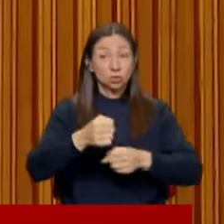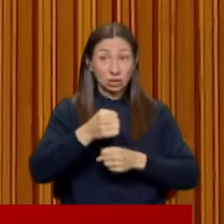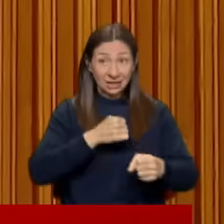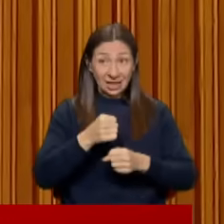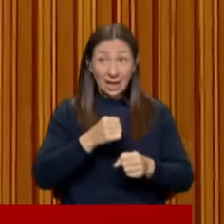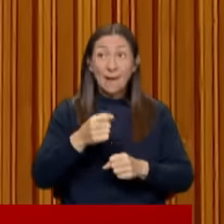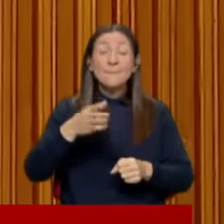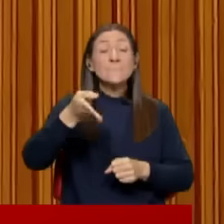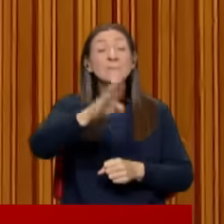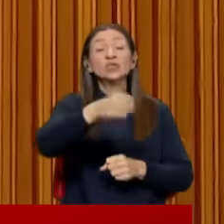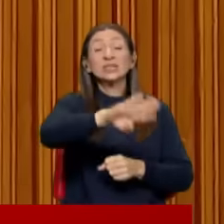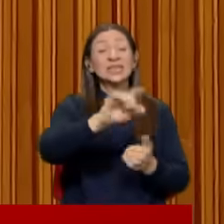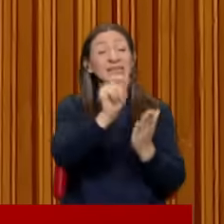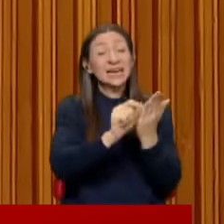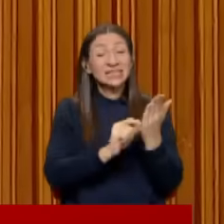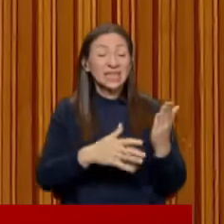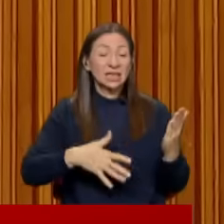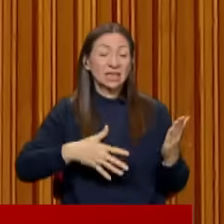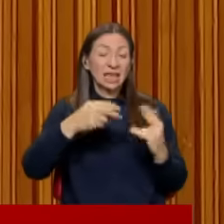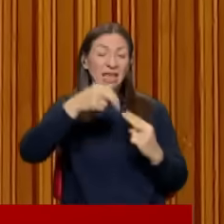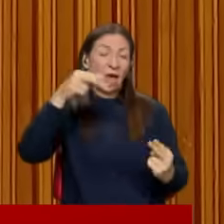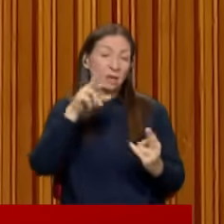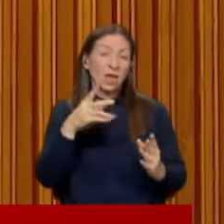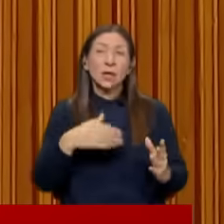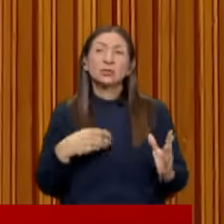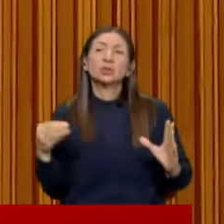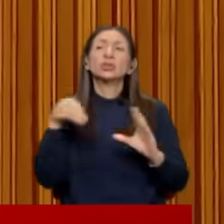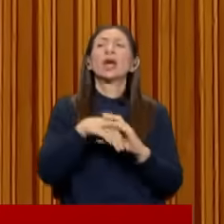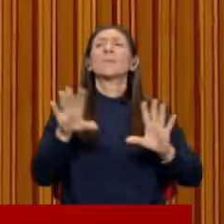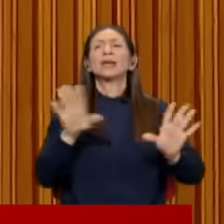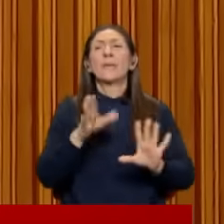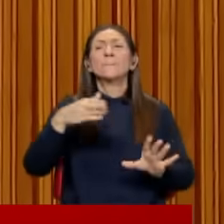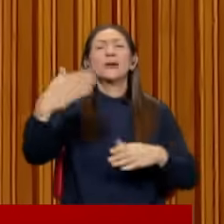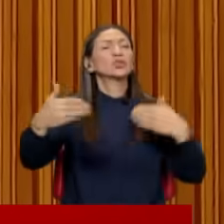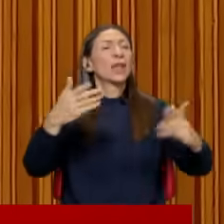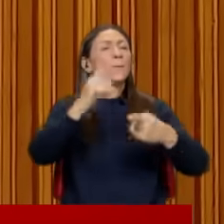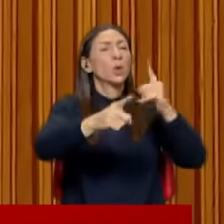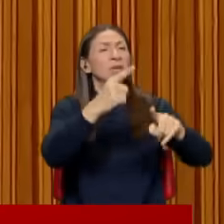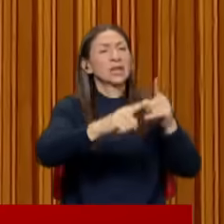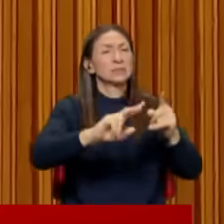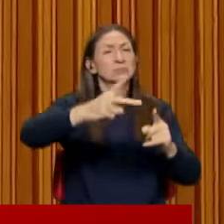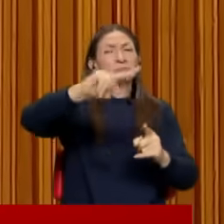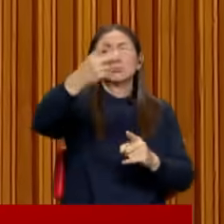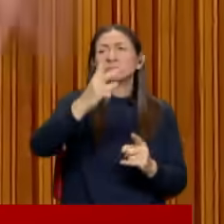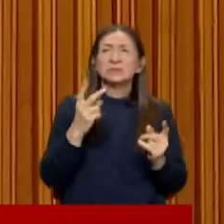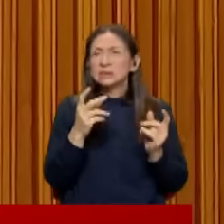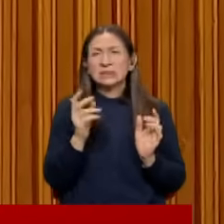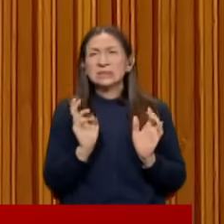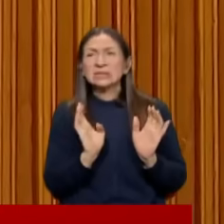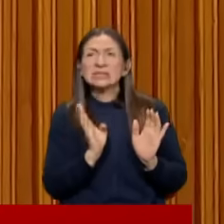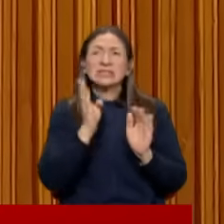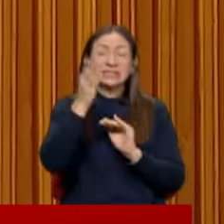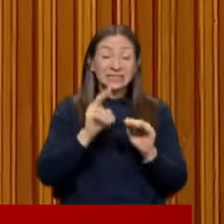mücadeleyi başkasının yazdığı senaryoya figüran olmadan, başkalarının siyasi kariyerlerine